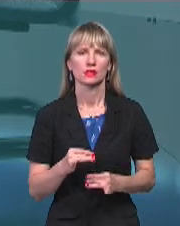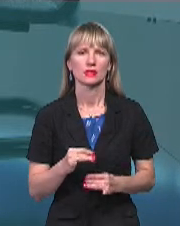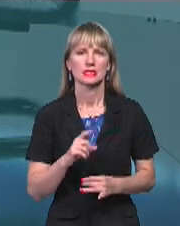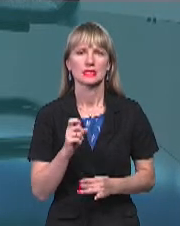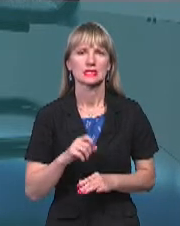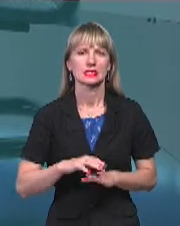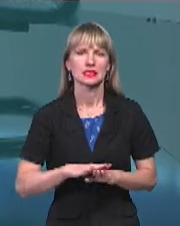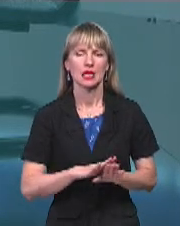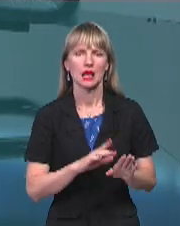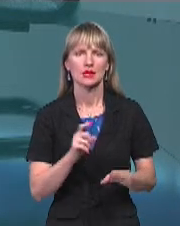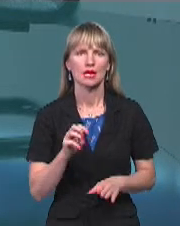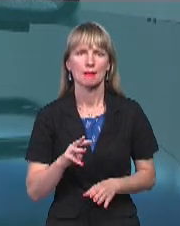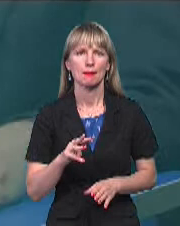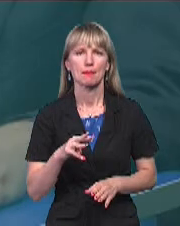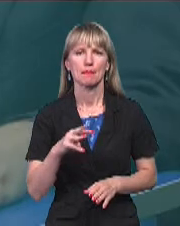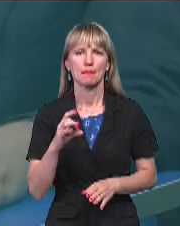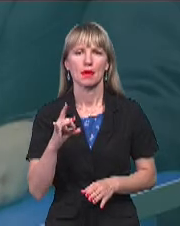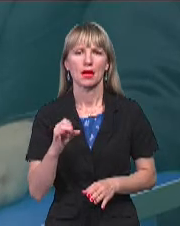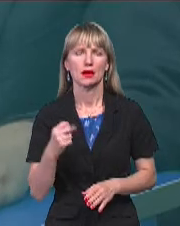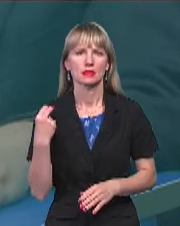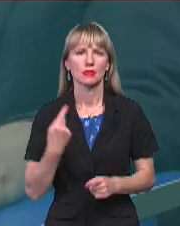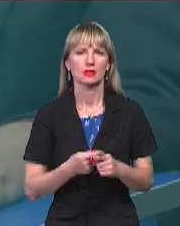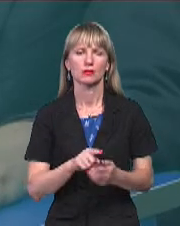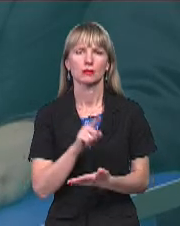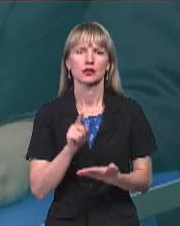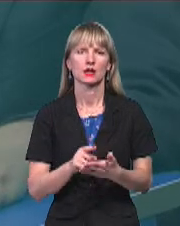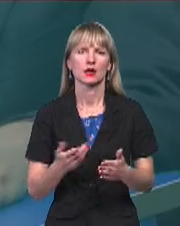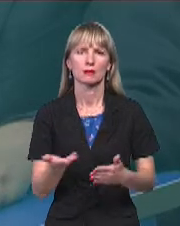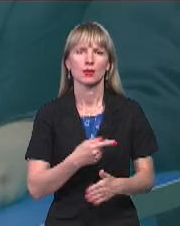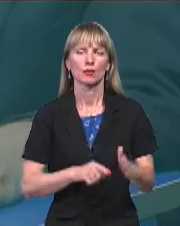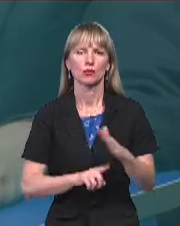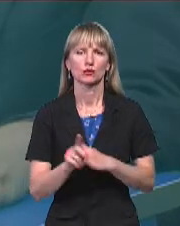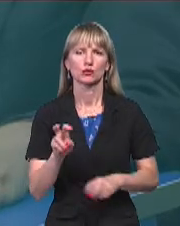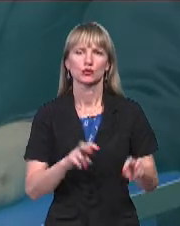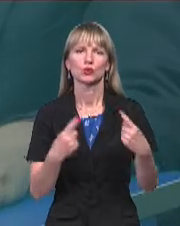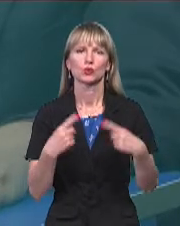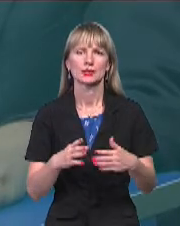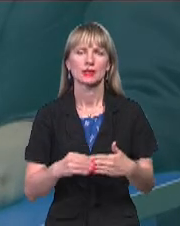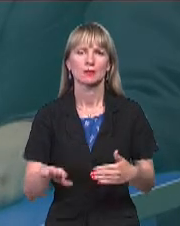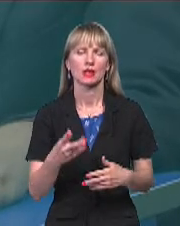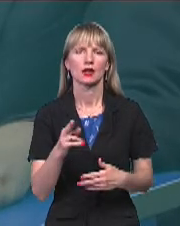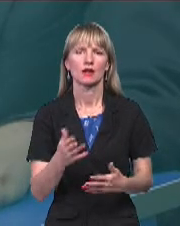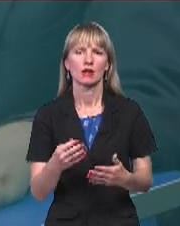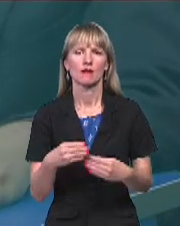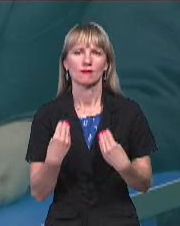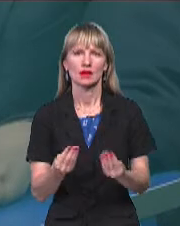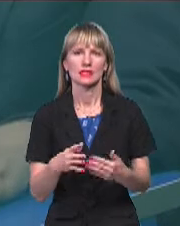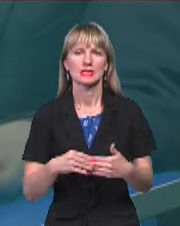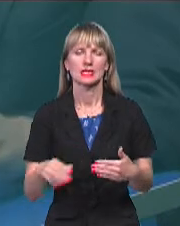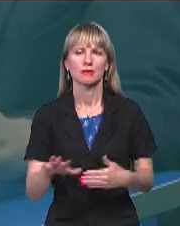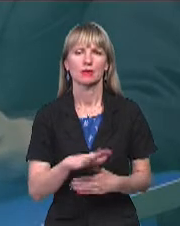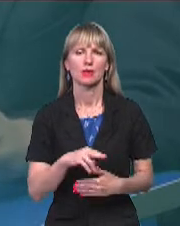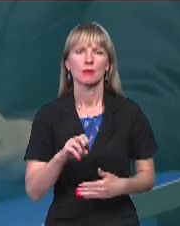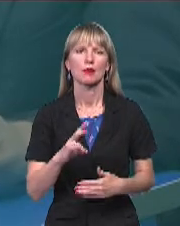замами мера Запоріжжя цього питання. Ми почали шукати інші ділянки для виділення землі.